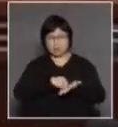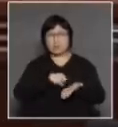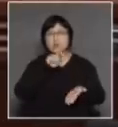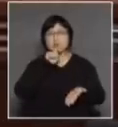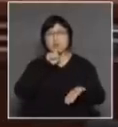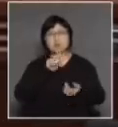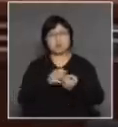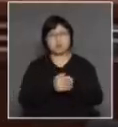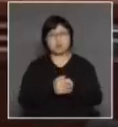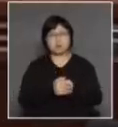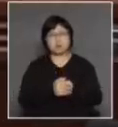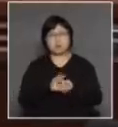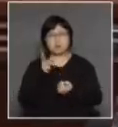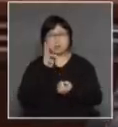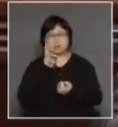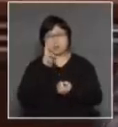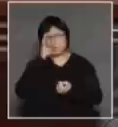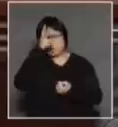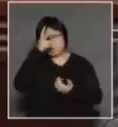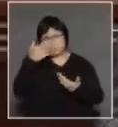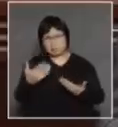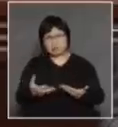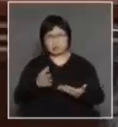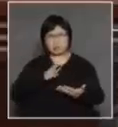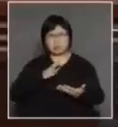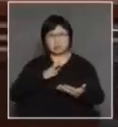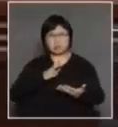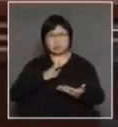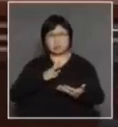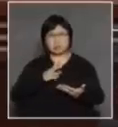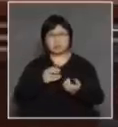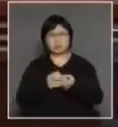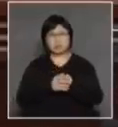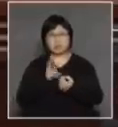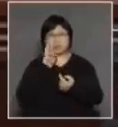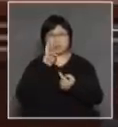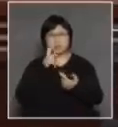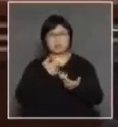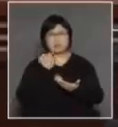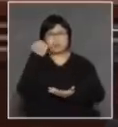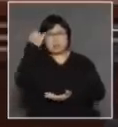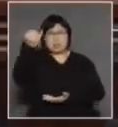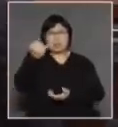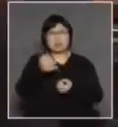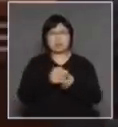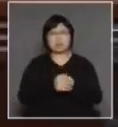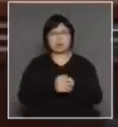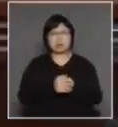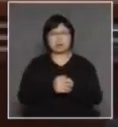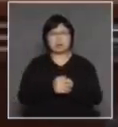咧，似乎政府就對而家嘅情況係完全係脫節嘅。點解咧？因為直至